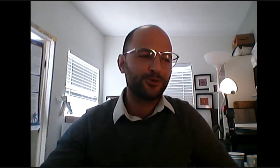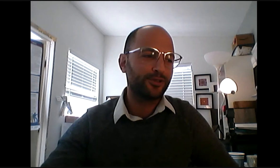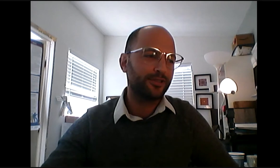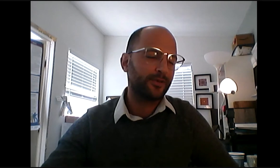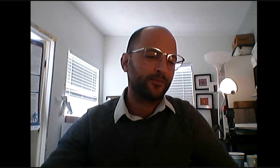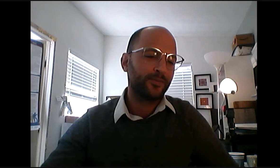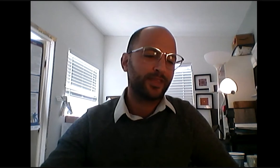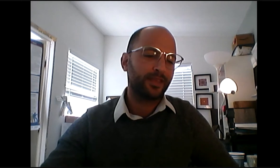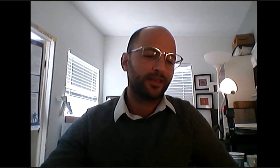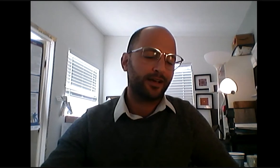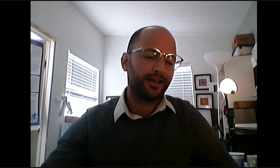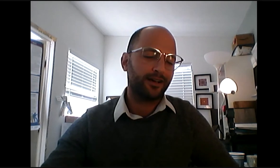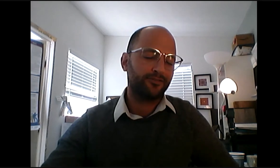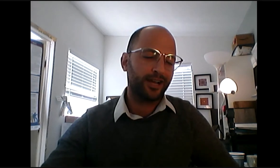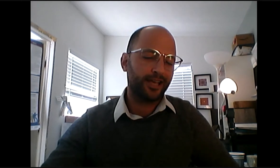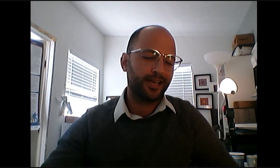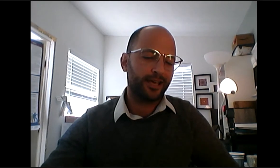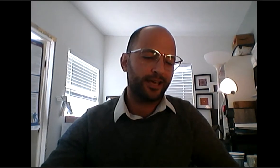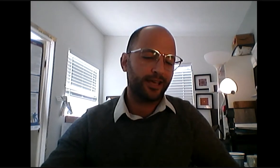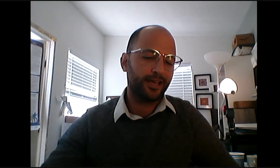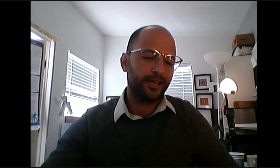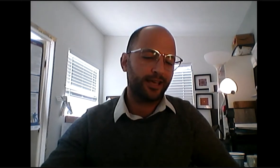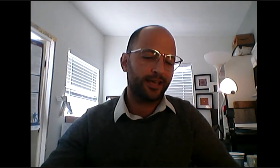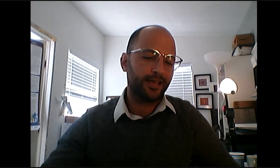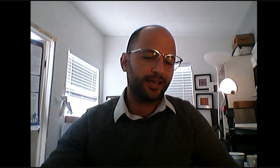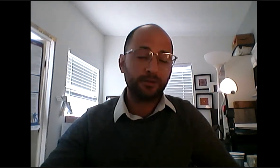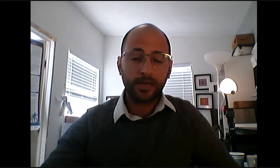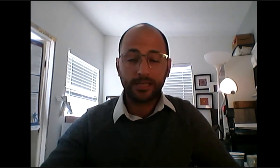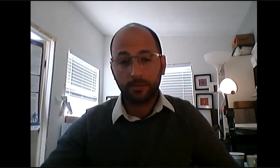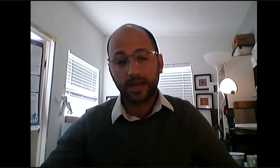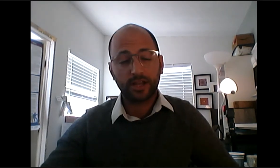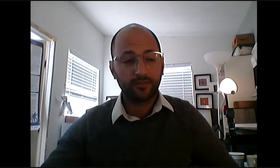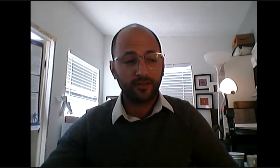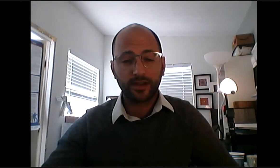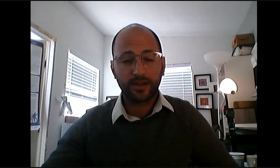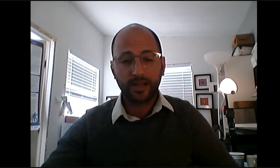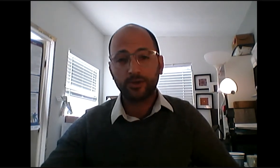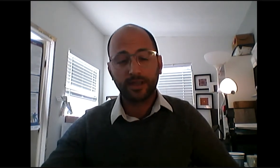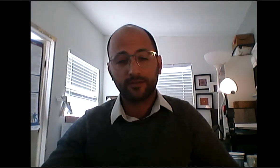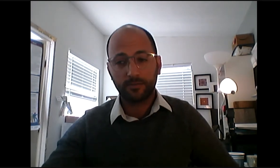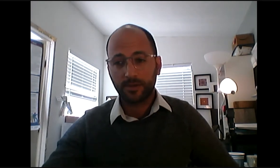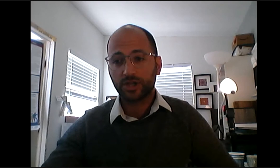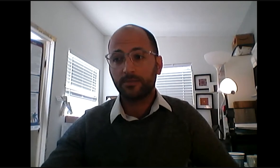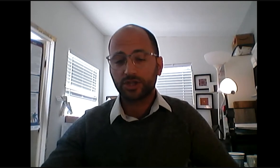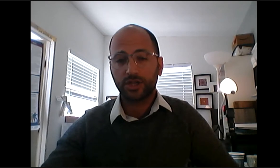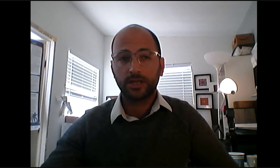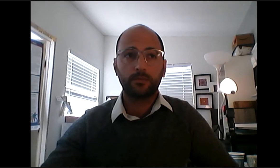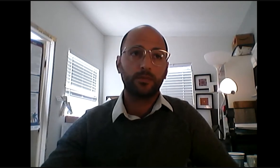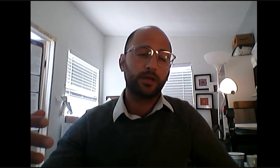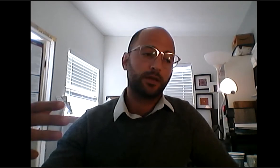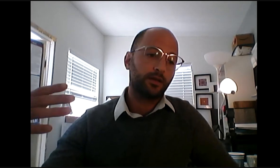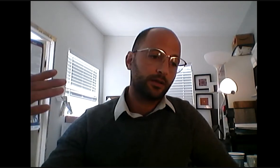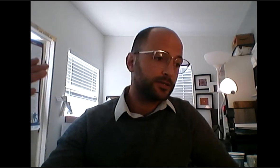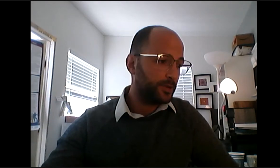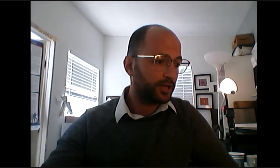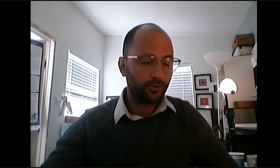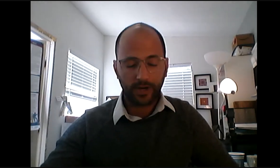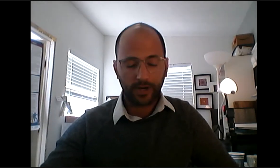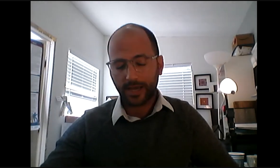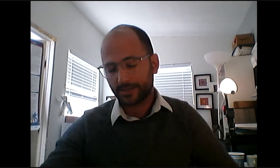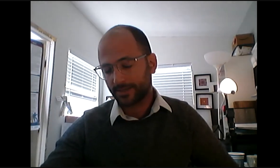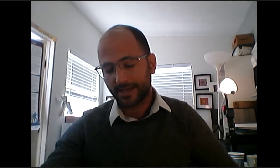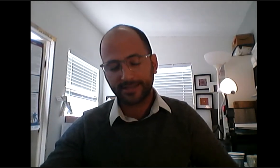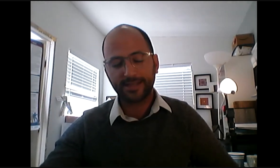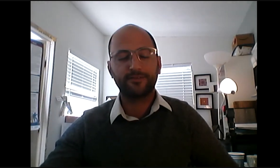זה בהזדמנות, אבל בעצם הייתי המנכ״ל של החברה והקמתי אותה, ובמשך חמש שנים